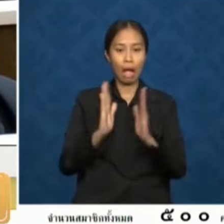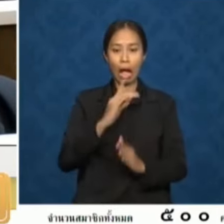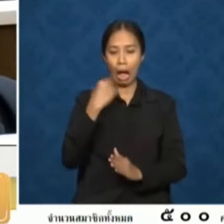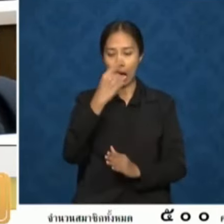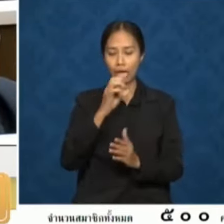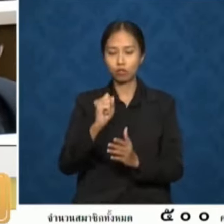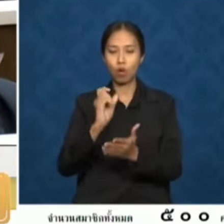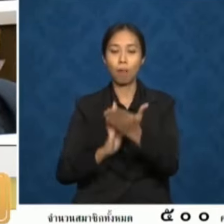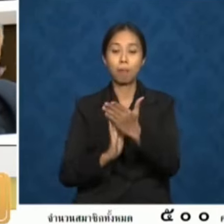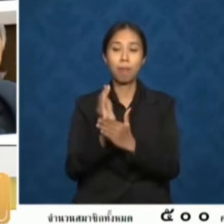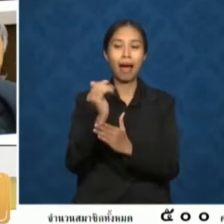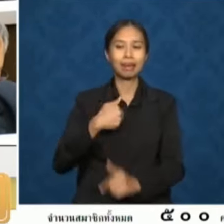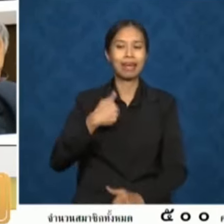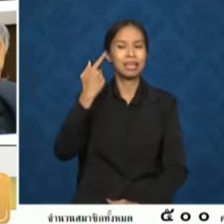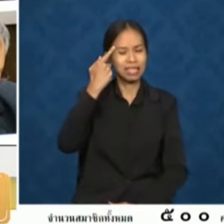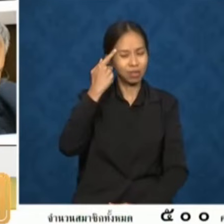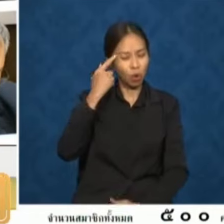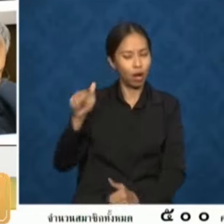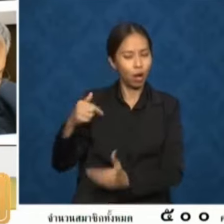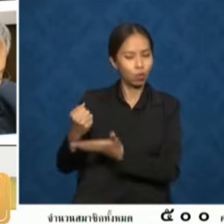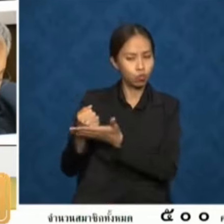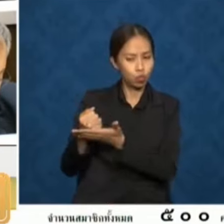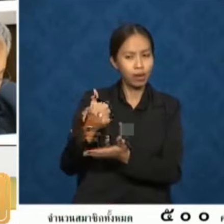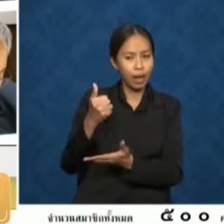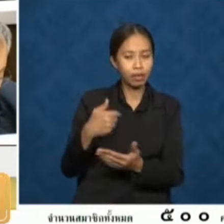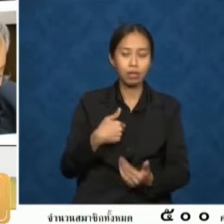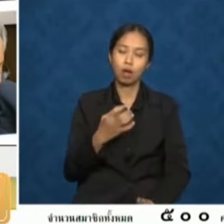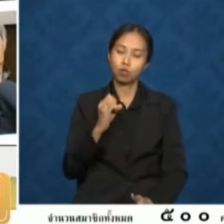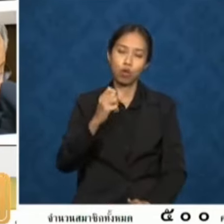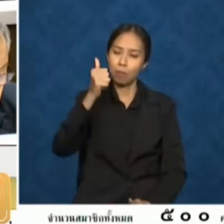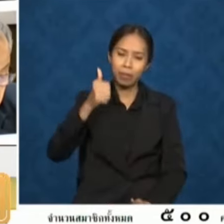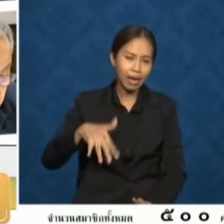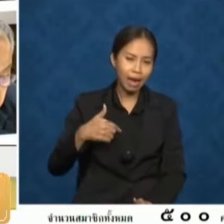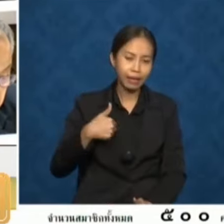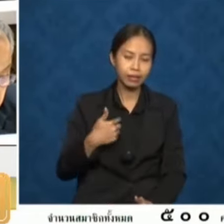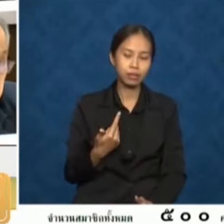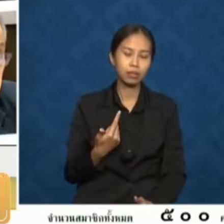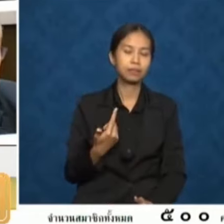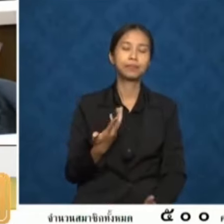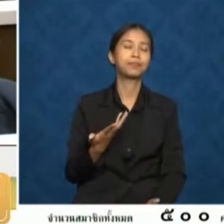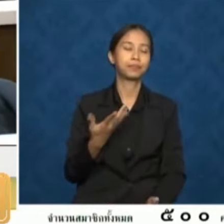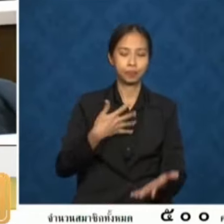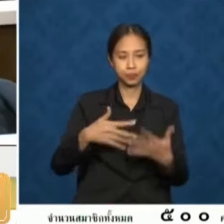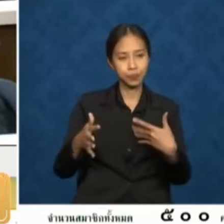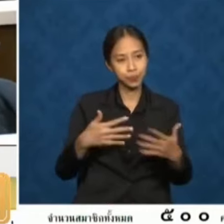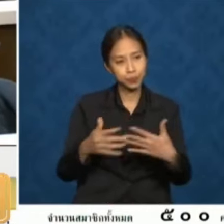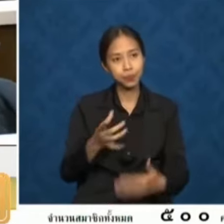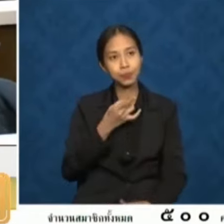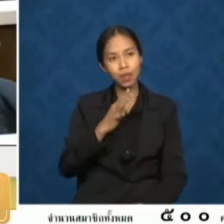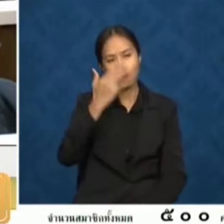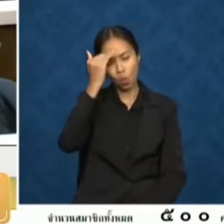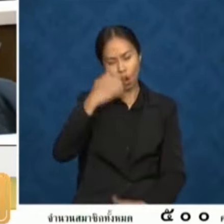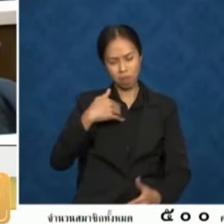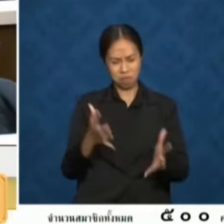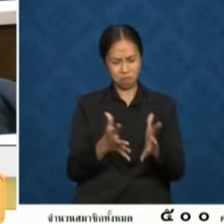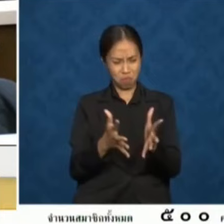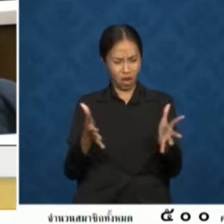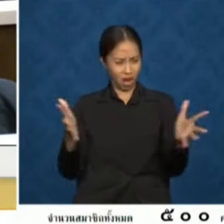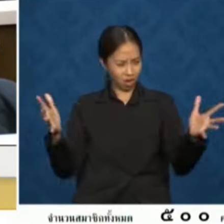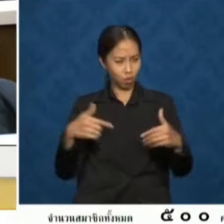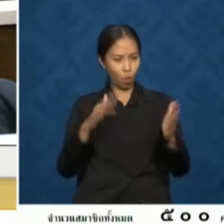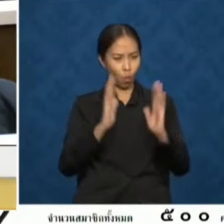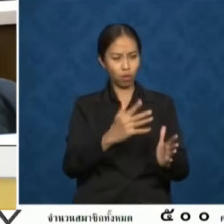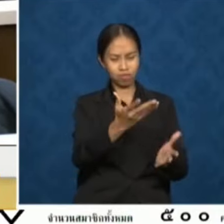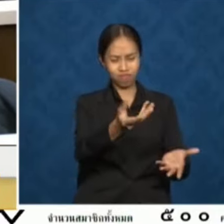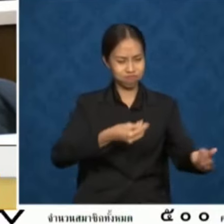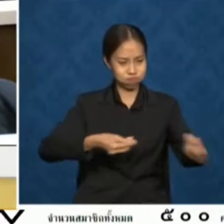ได้ก็คิดว่าเขาช่วยได้ไอ้คนที่สอบไม่ได้ก็แล้วไปเพราะจำนวนมากท่านประธานจำนวนมหาศา